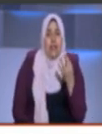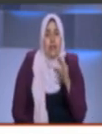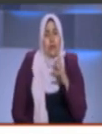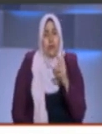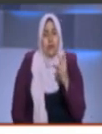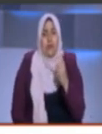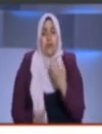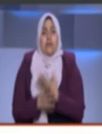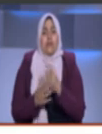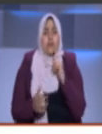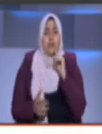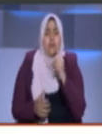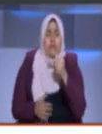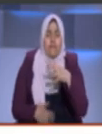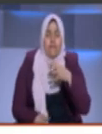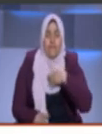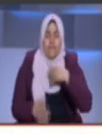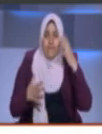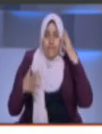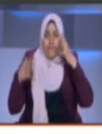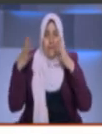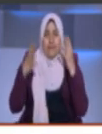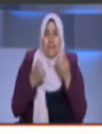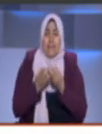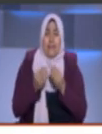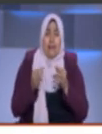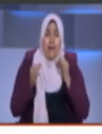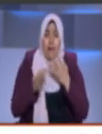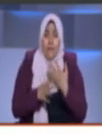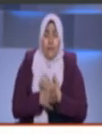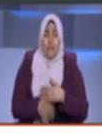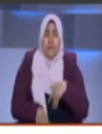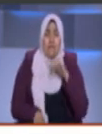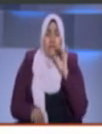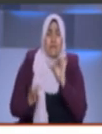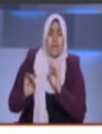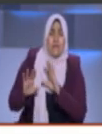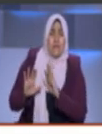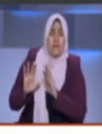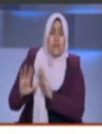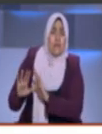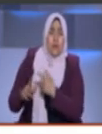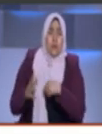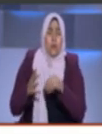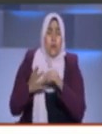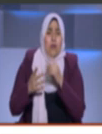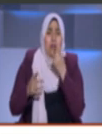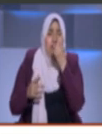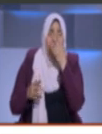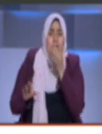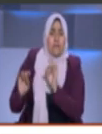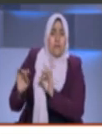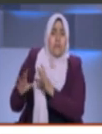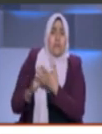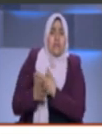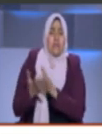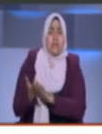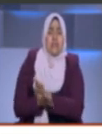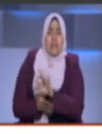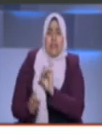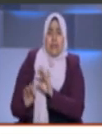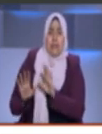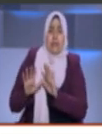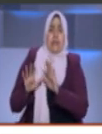الحقيقة دينا بيعانون كثيرا من التهميش ومن العنصرية. وهذه الأجواء جعلت